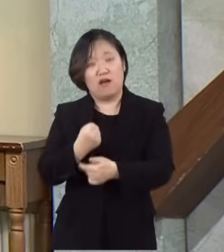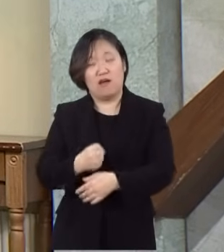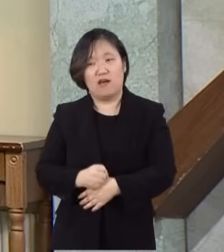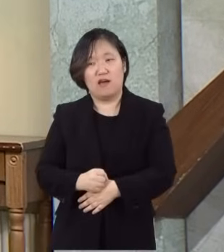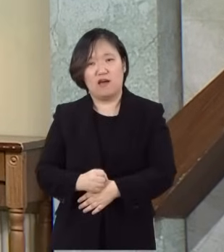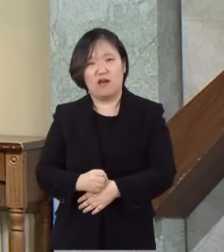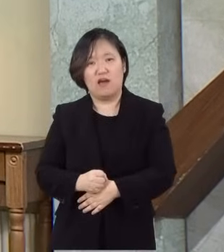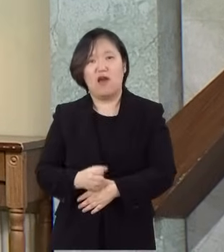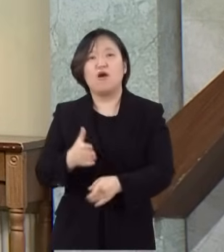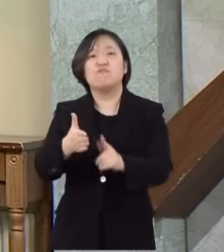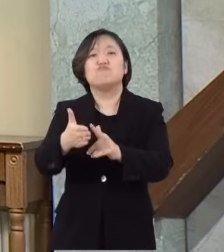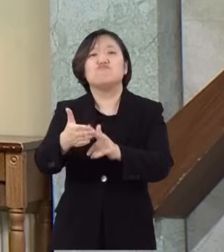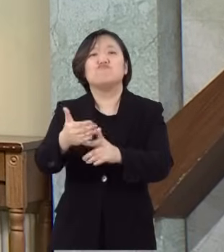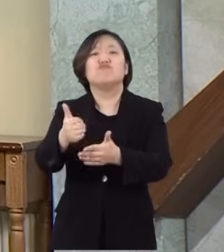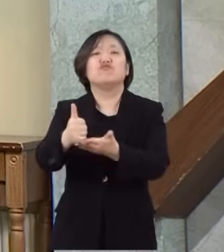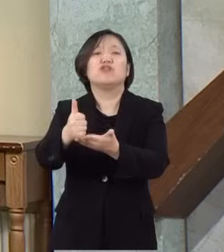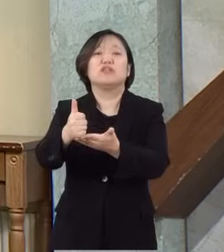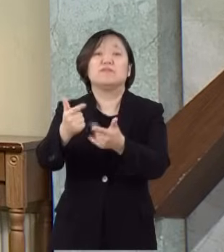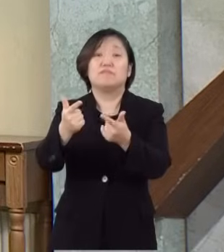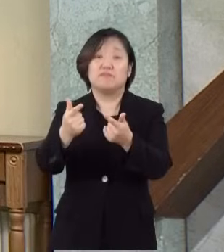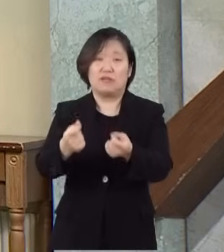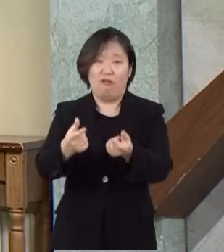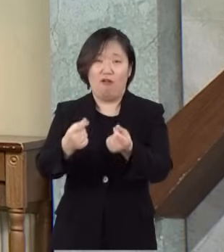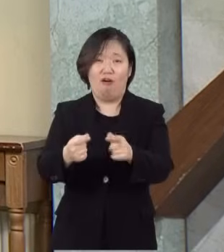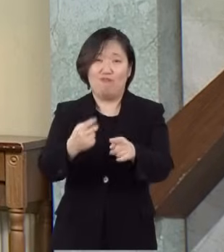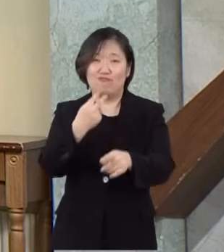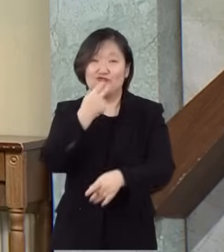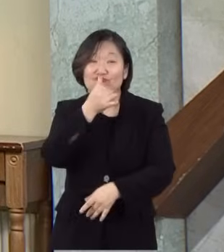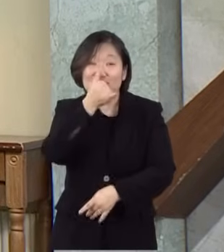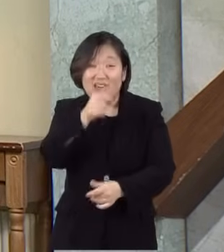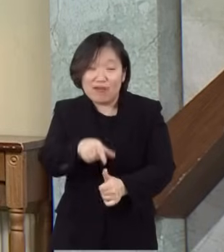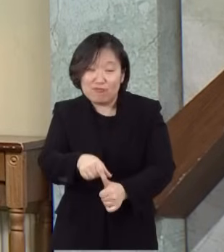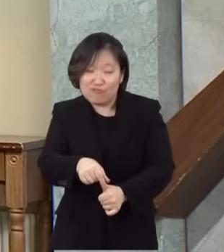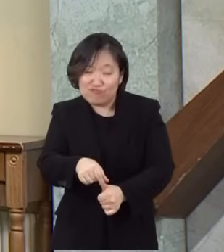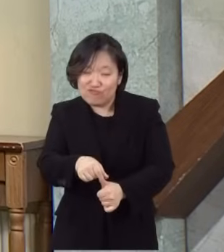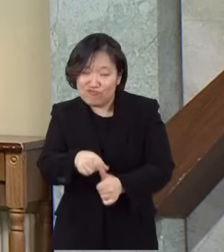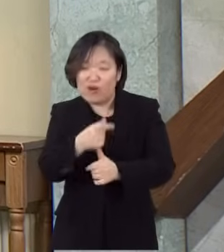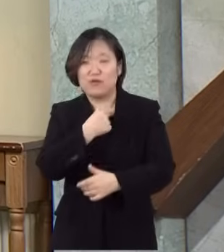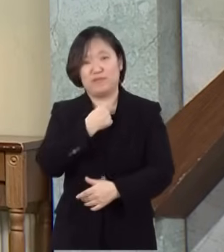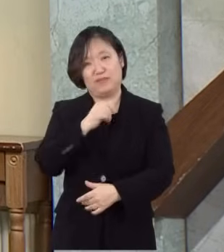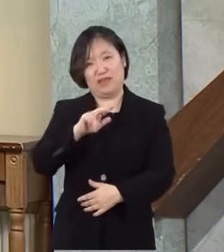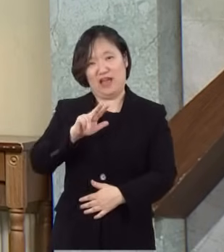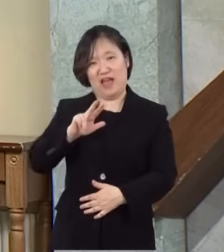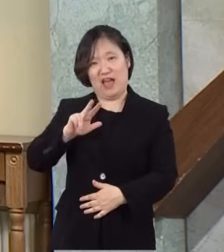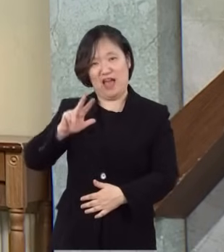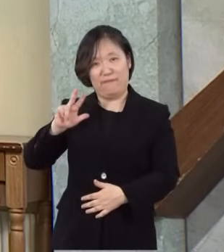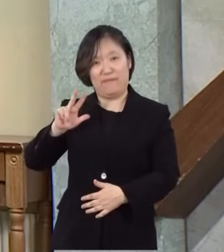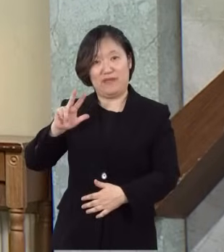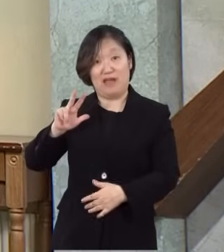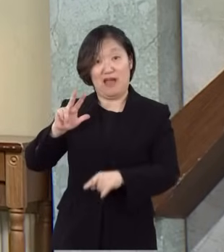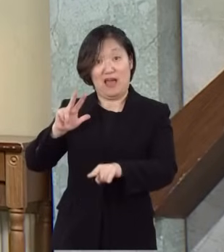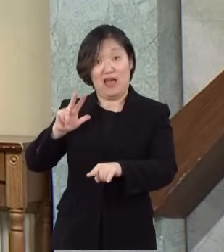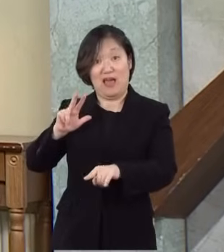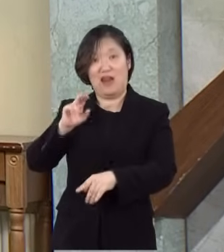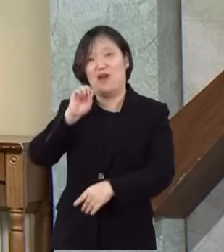같이 널리 중생들을 제도하기 발언합니다